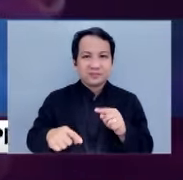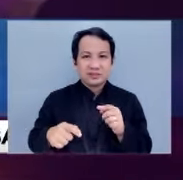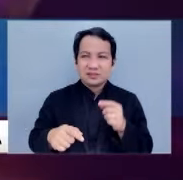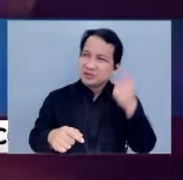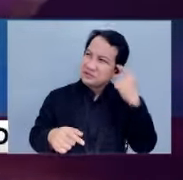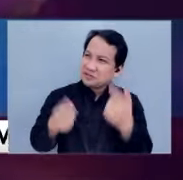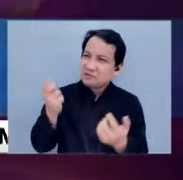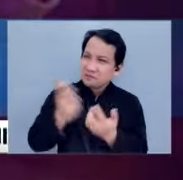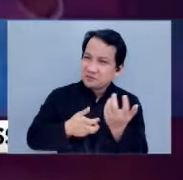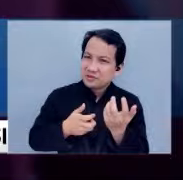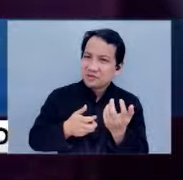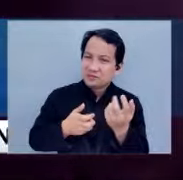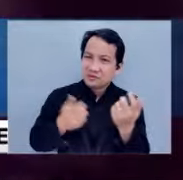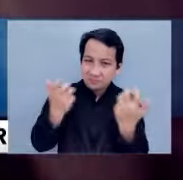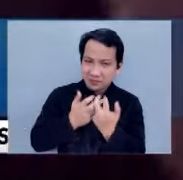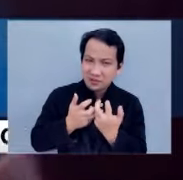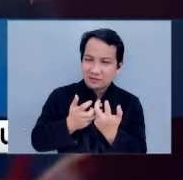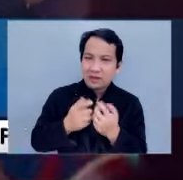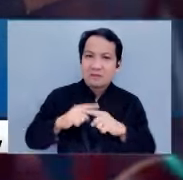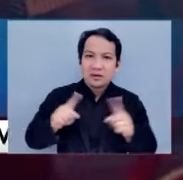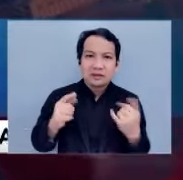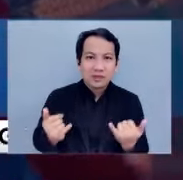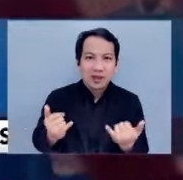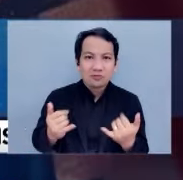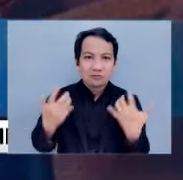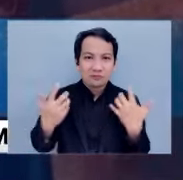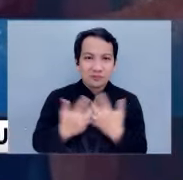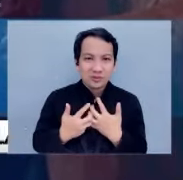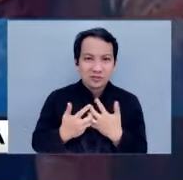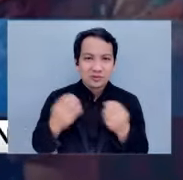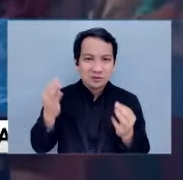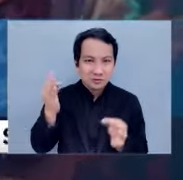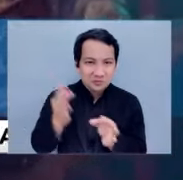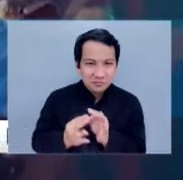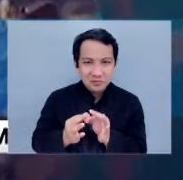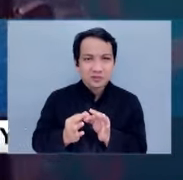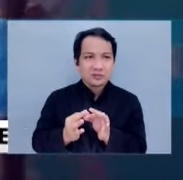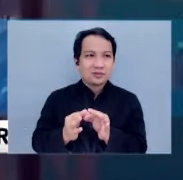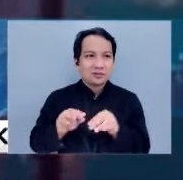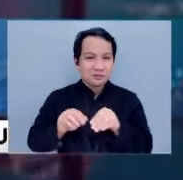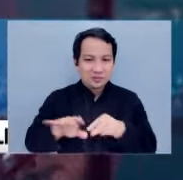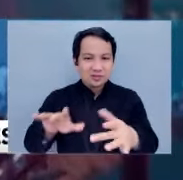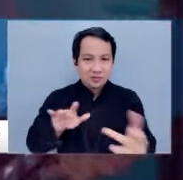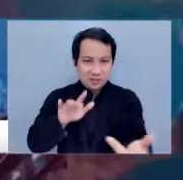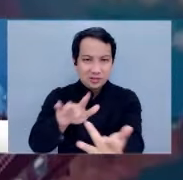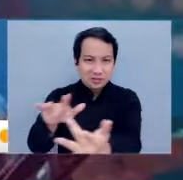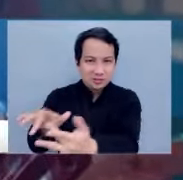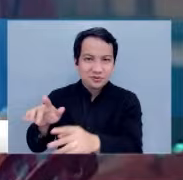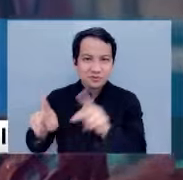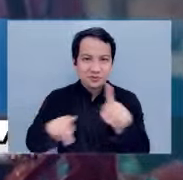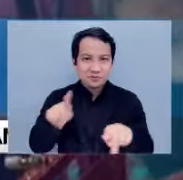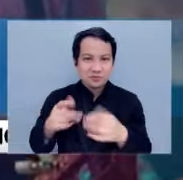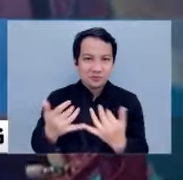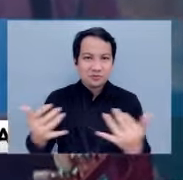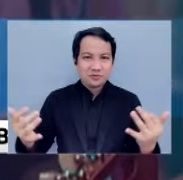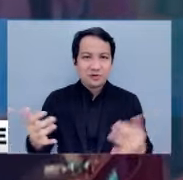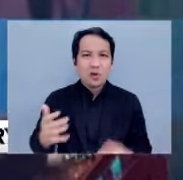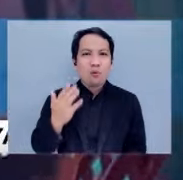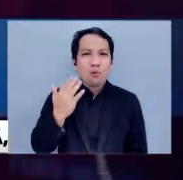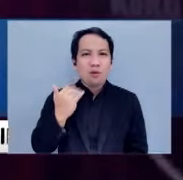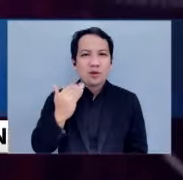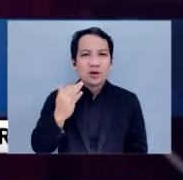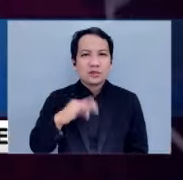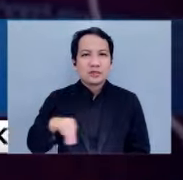ng uri ng tao na aabot nyo, kaya kayo yung magkakasama. At saka talaga, at bottom line yan, yung love nila for music is what's bringing them